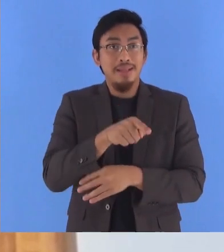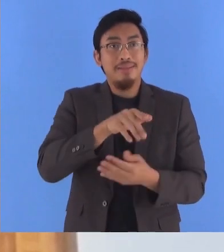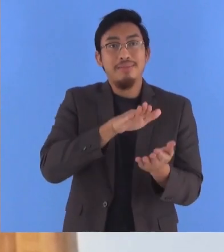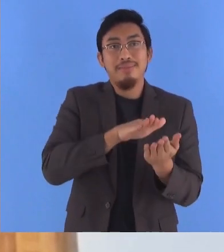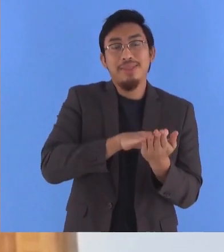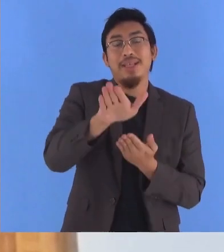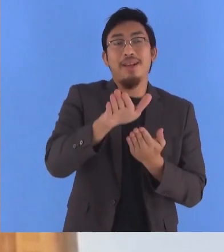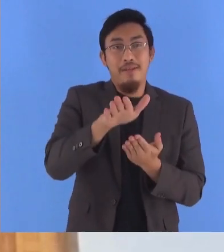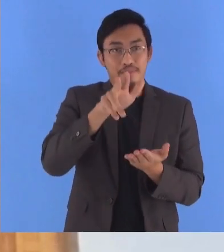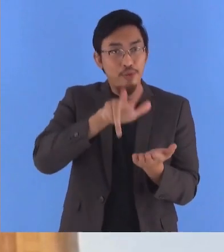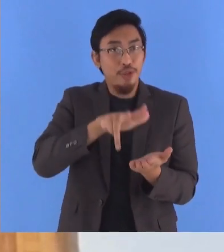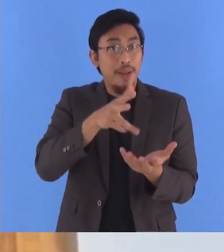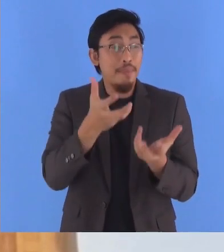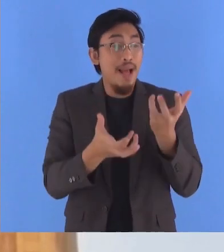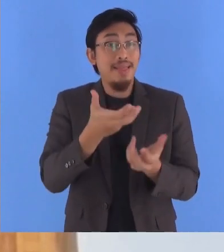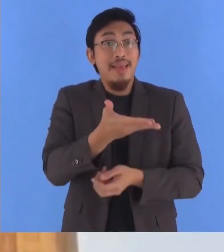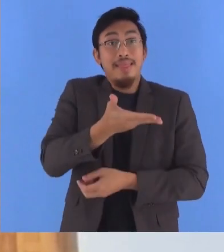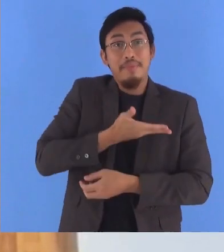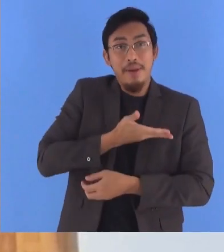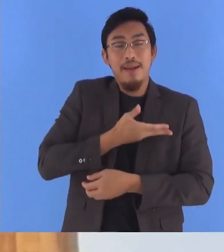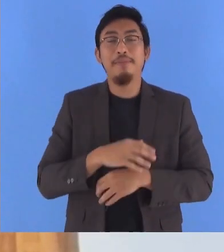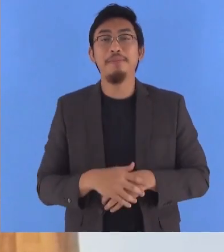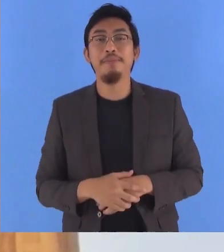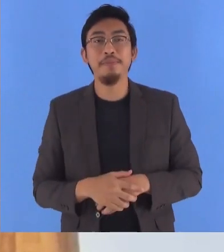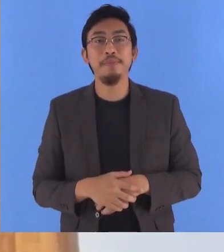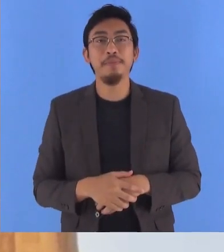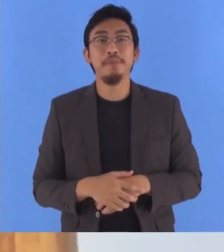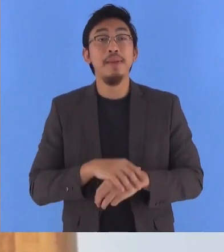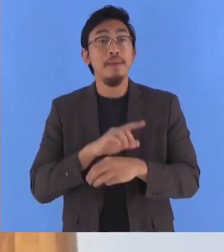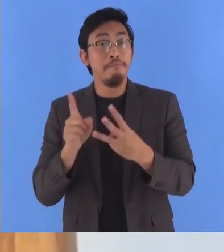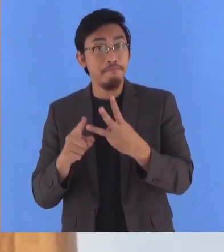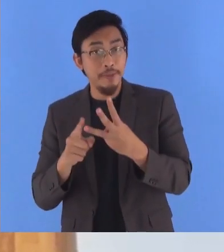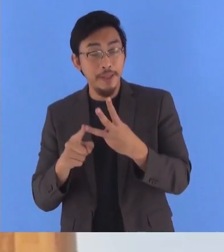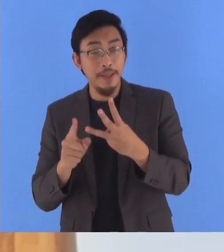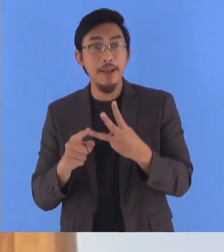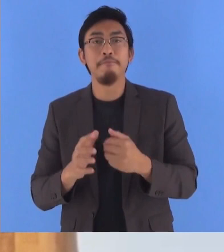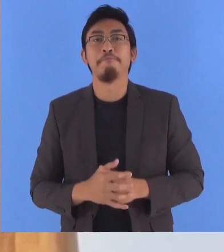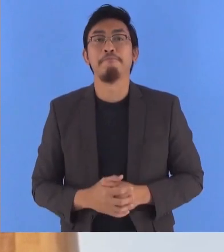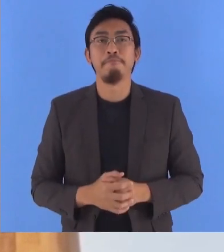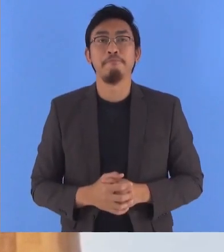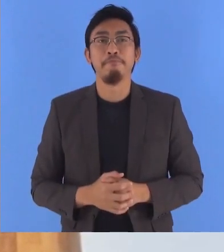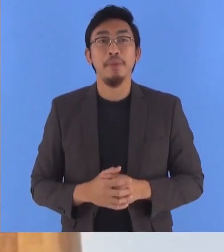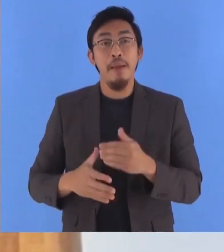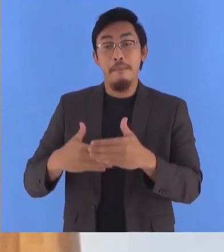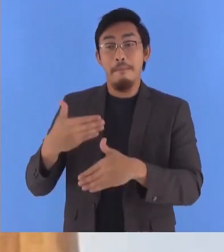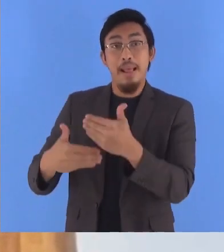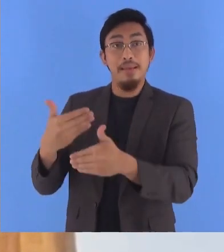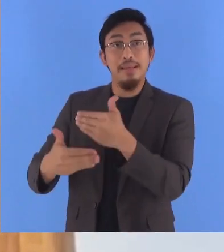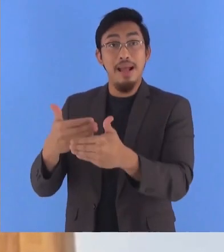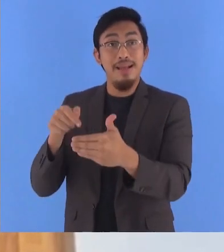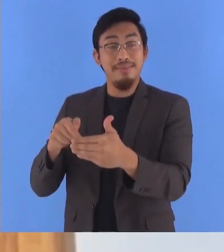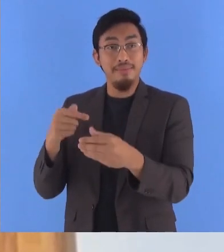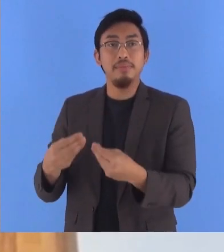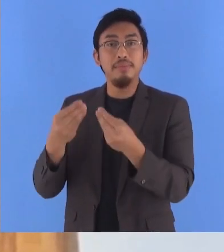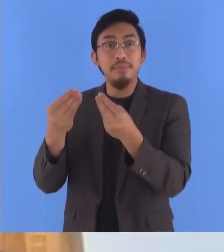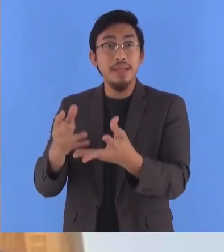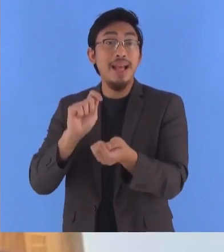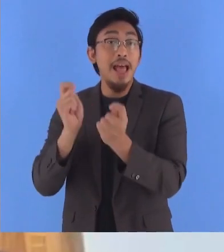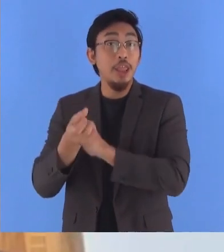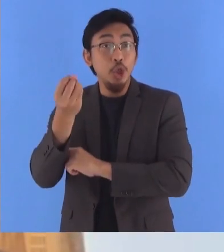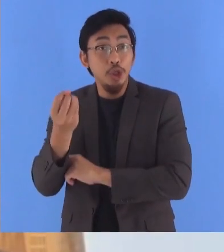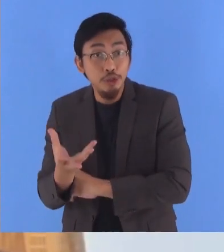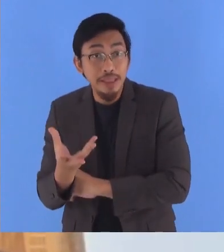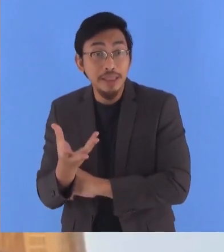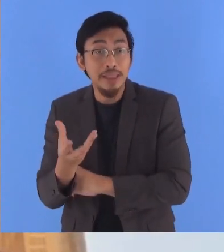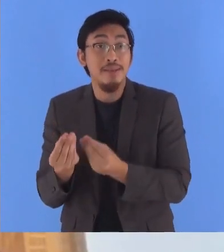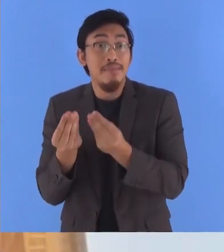lpsk dalam jangka waktu 7 hari terhitung sejak salinan putusan pengadilan diterima